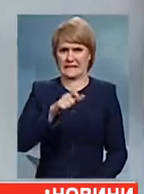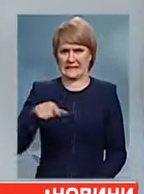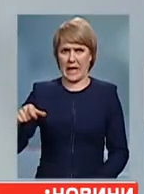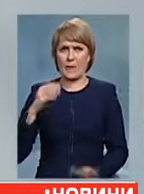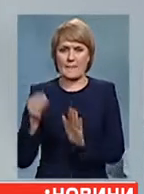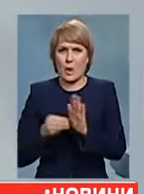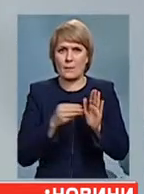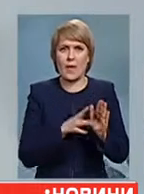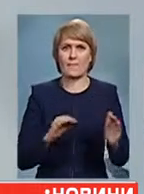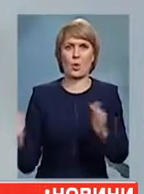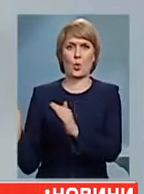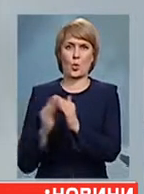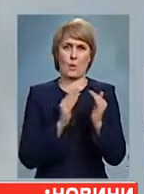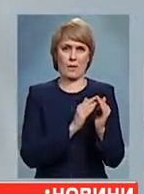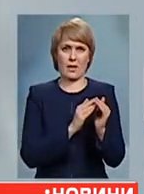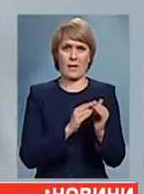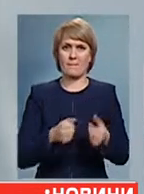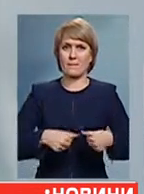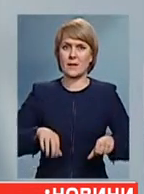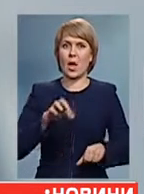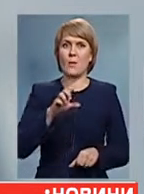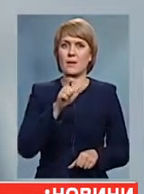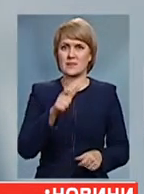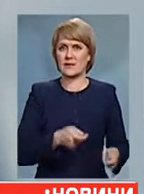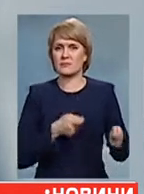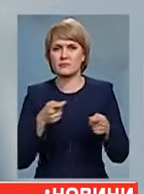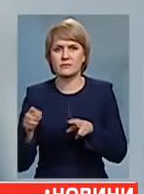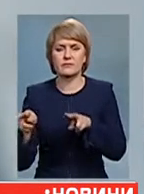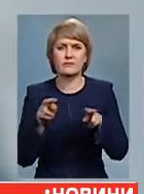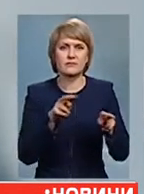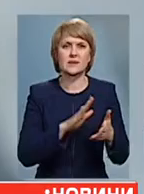попрятались по домам. Заїхала місія ОБСЄ сьогодні опять туди. Вони там